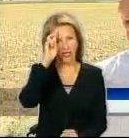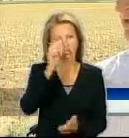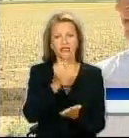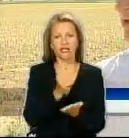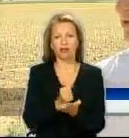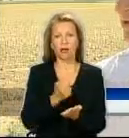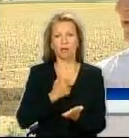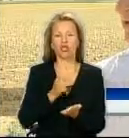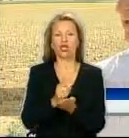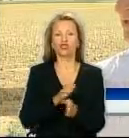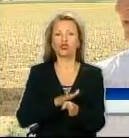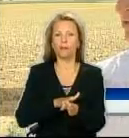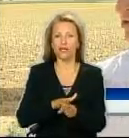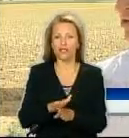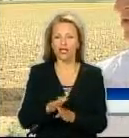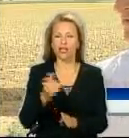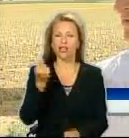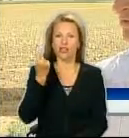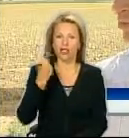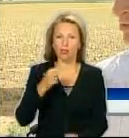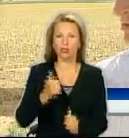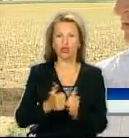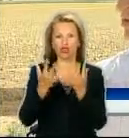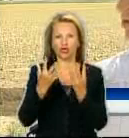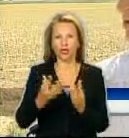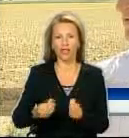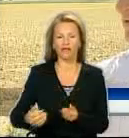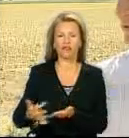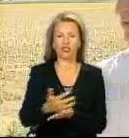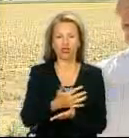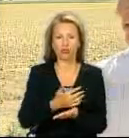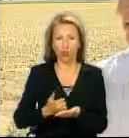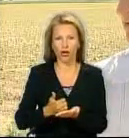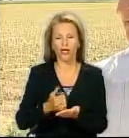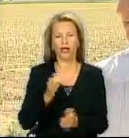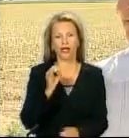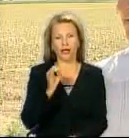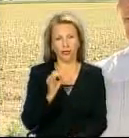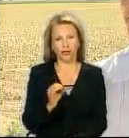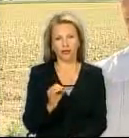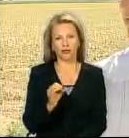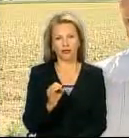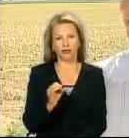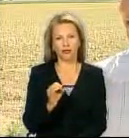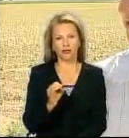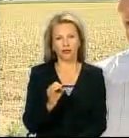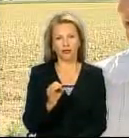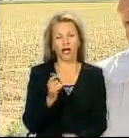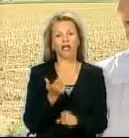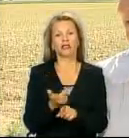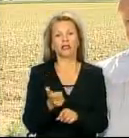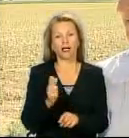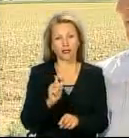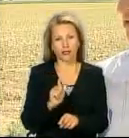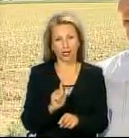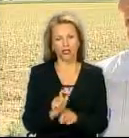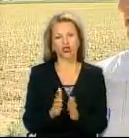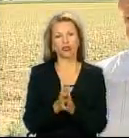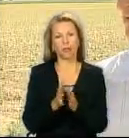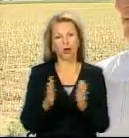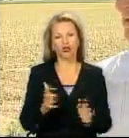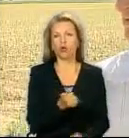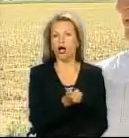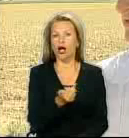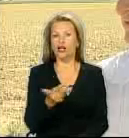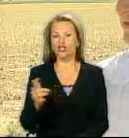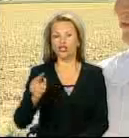мы должны придерживаться. Это от нас требует ежедневный сбор. И достаточно большое